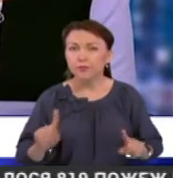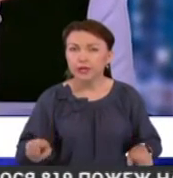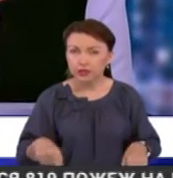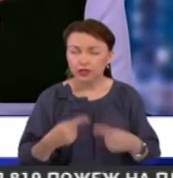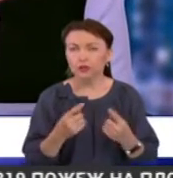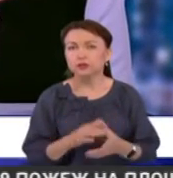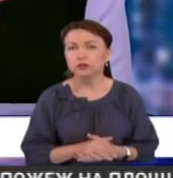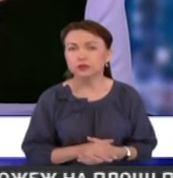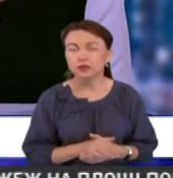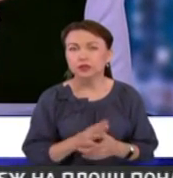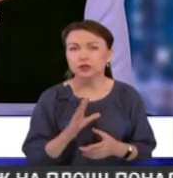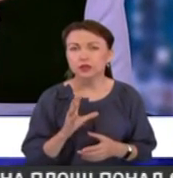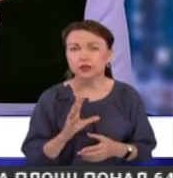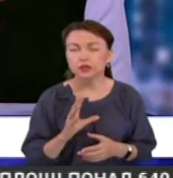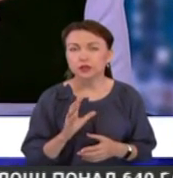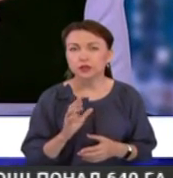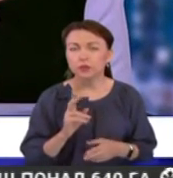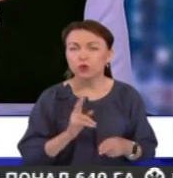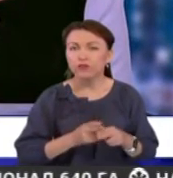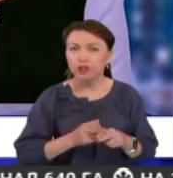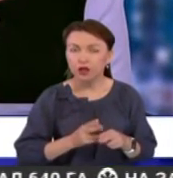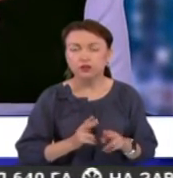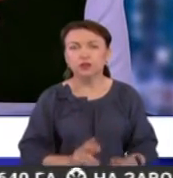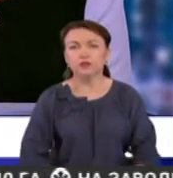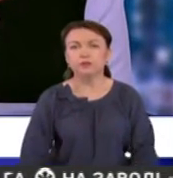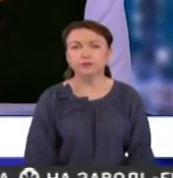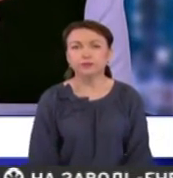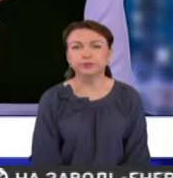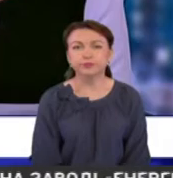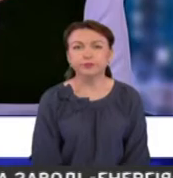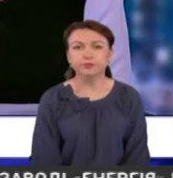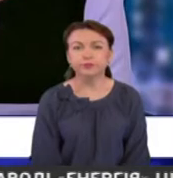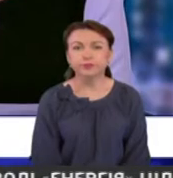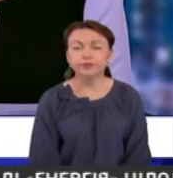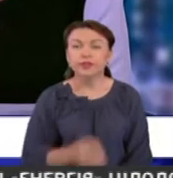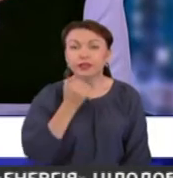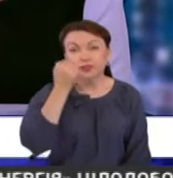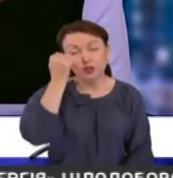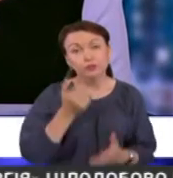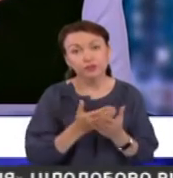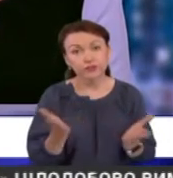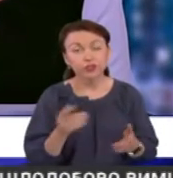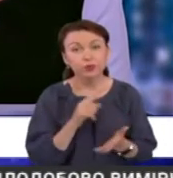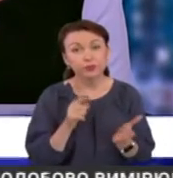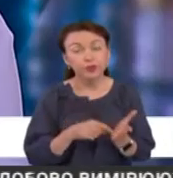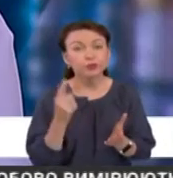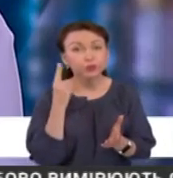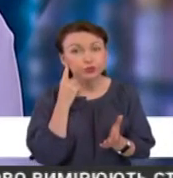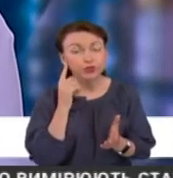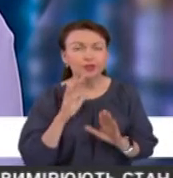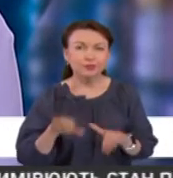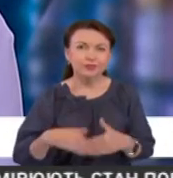реабілітація, і покращення або профілактика. Прошу. Дякуємо вам за ваші запитання, але почуєте відповідь одразу ж